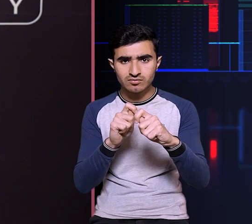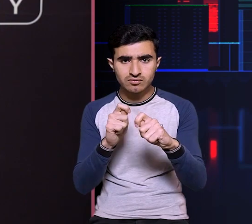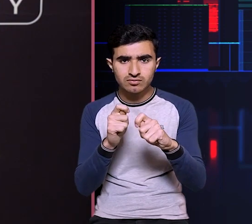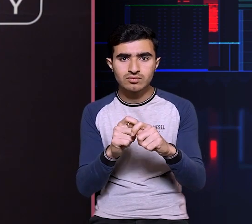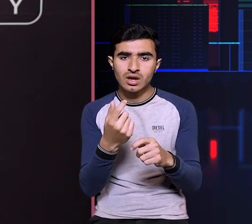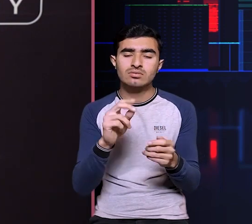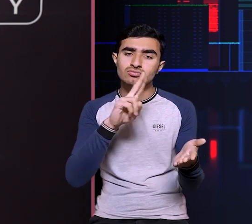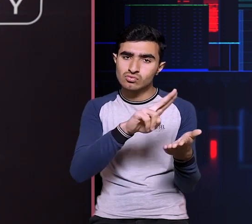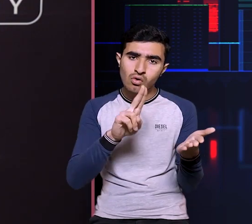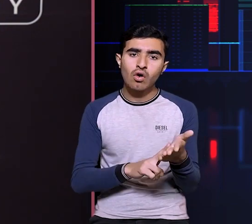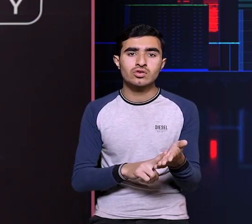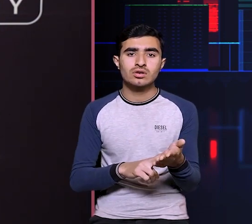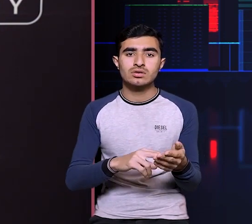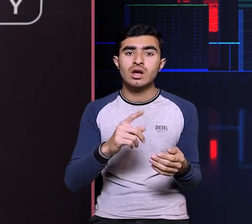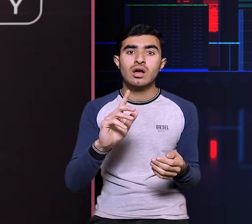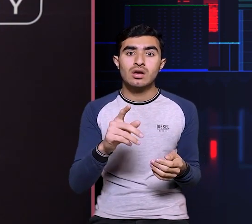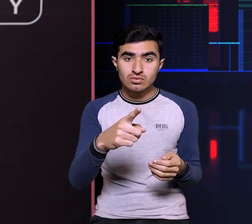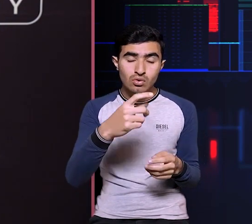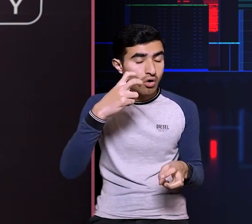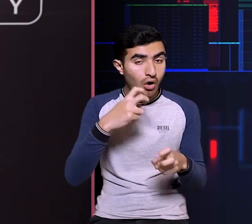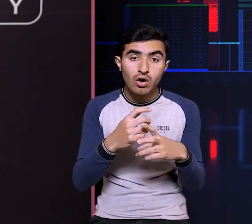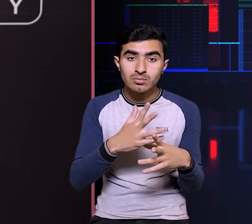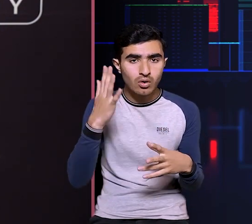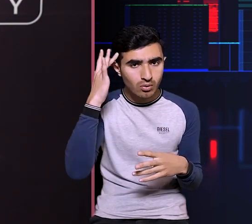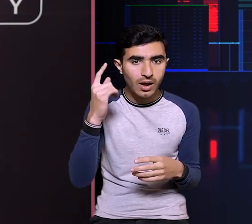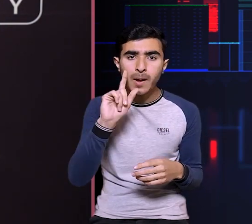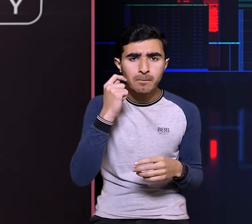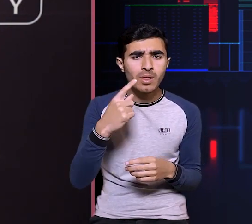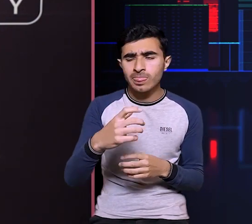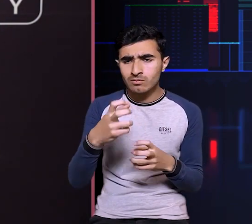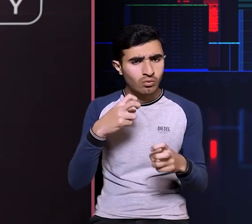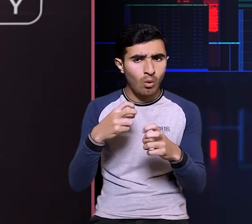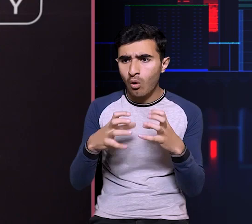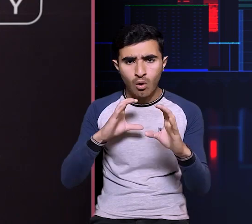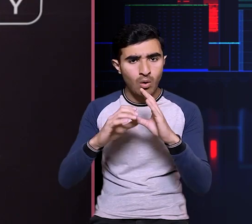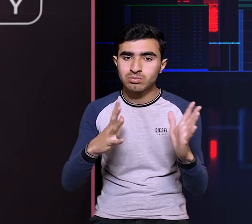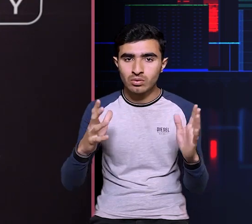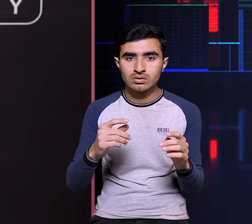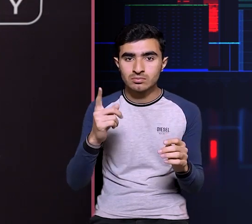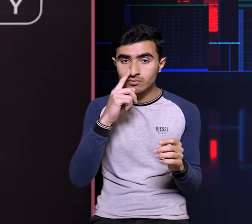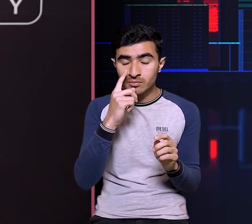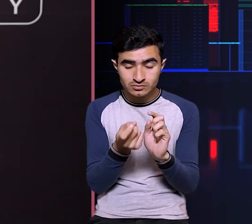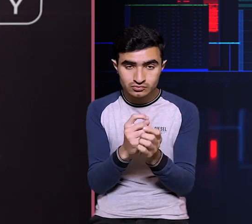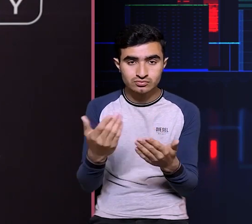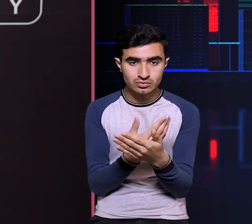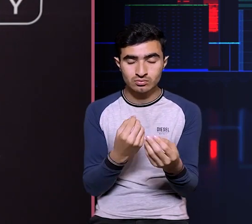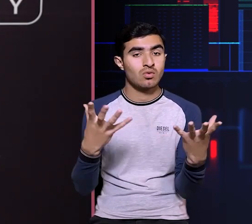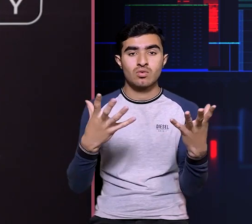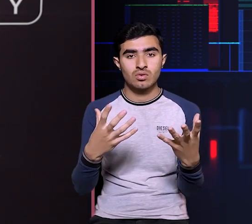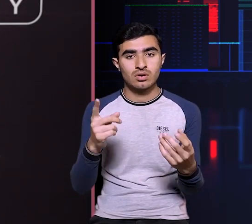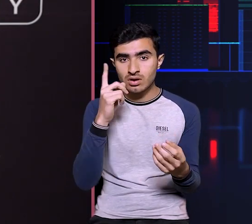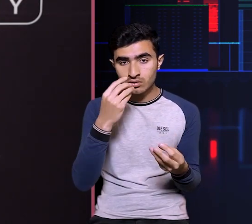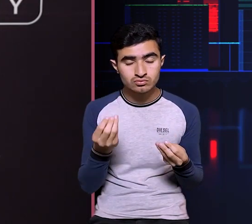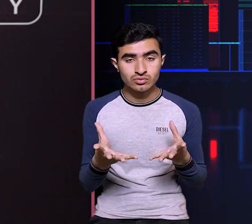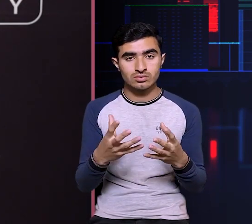इज़ लाइक बिल्कुल अनडूइंग द होल सिनारियो ऑफ कल्चर ऑफ पाकिस्तान कि जी ये ठेके लेने शुरू हो गई है।